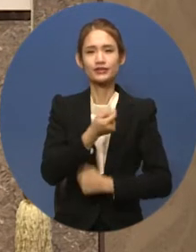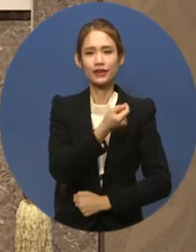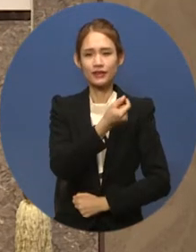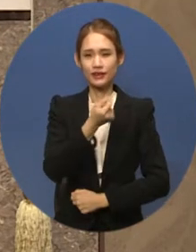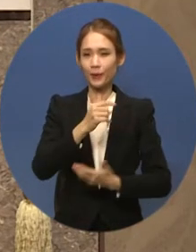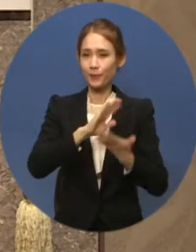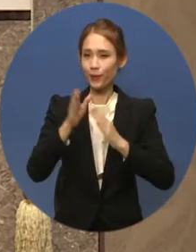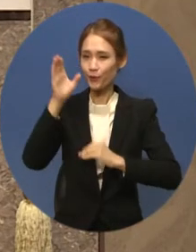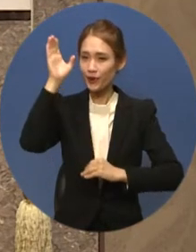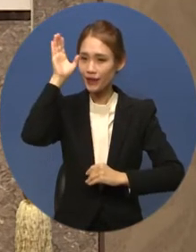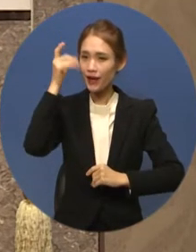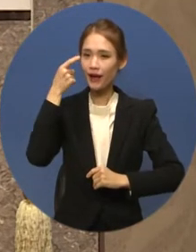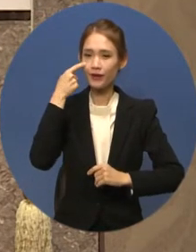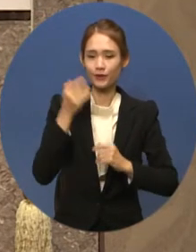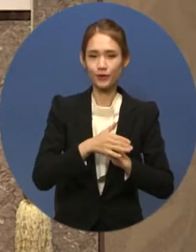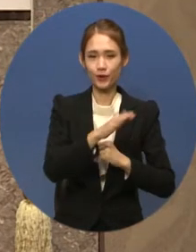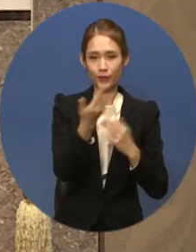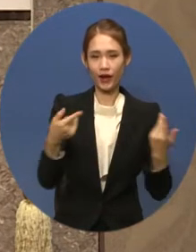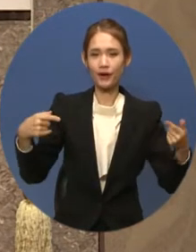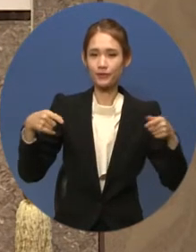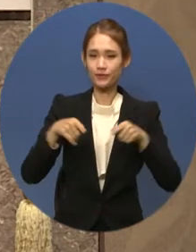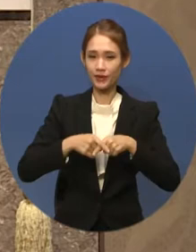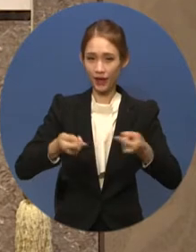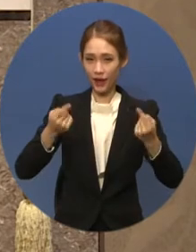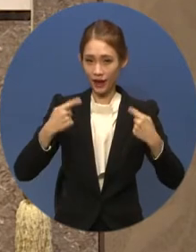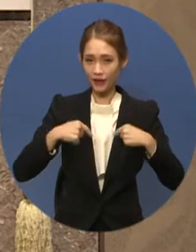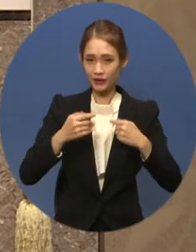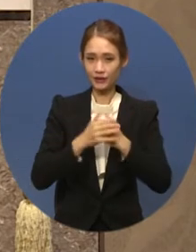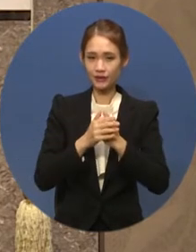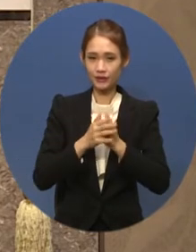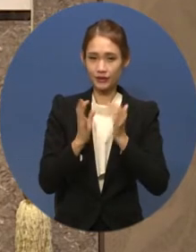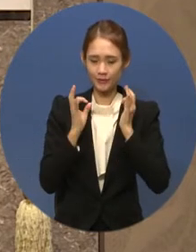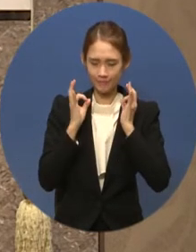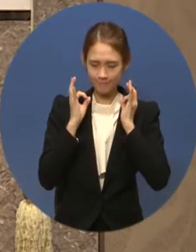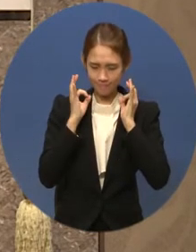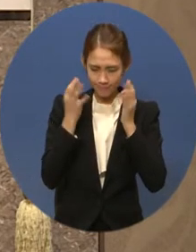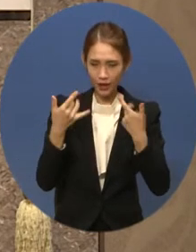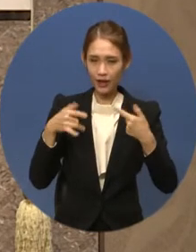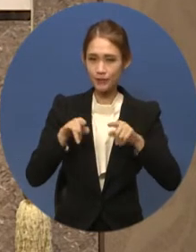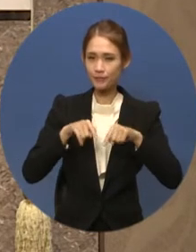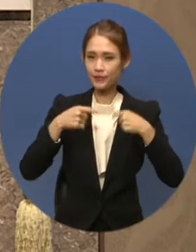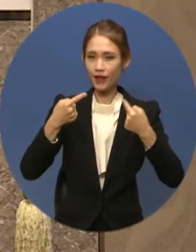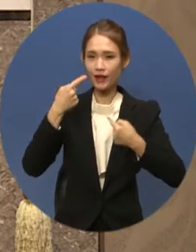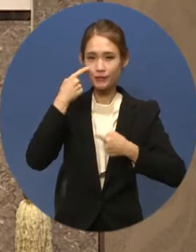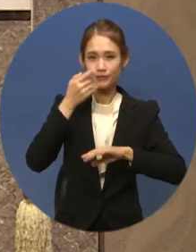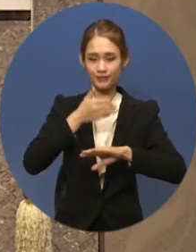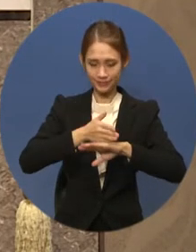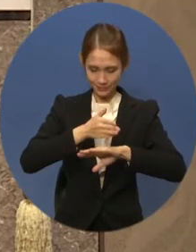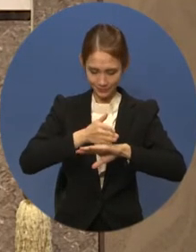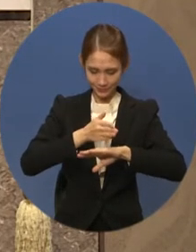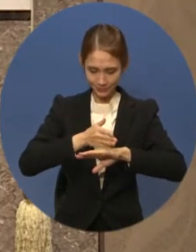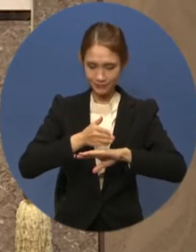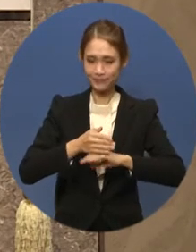기대하고 오늘 여러분들과 함께하는 2시간 정말 성심을 다해 함께 하겠습니다 감사합니다